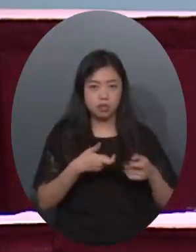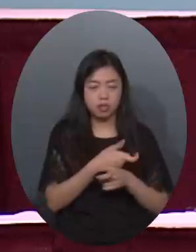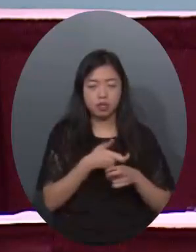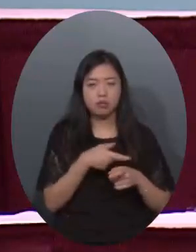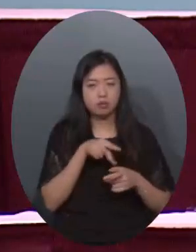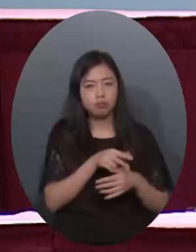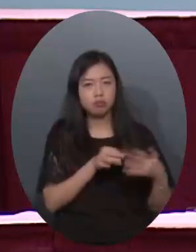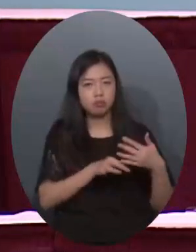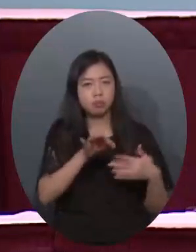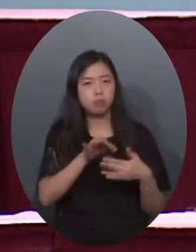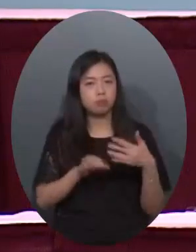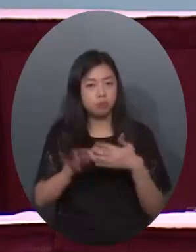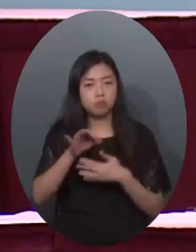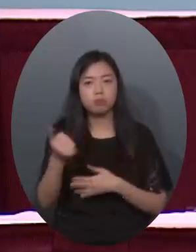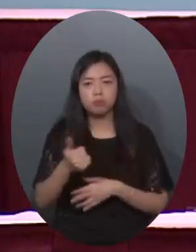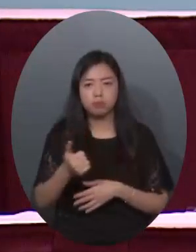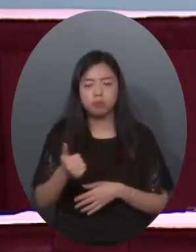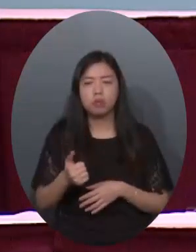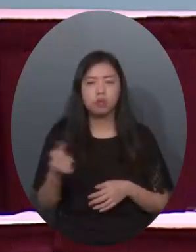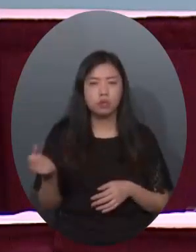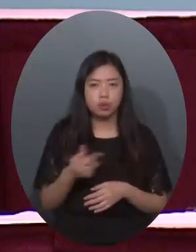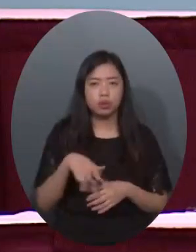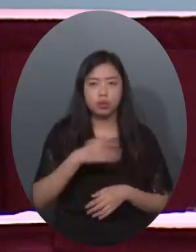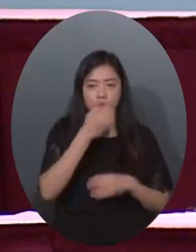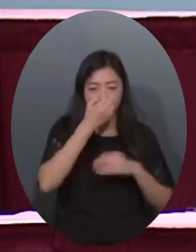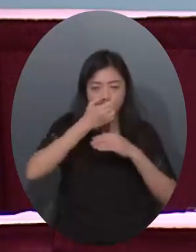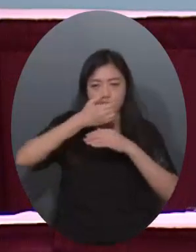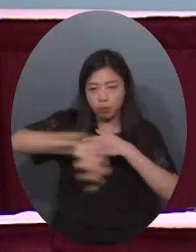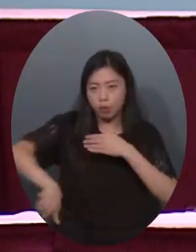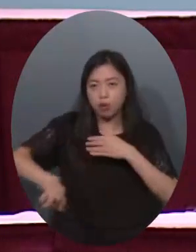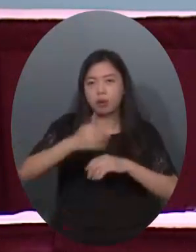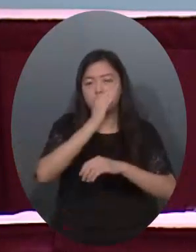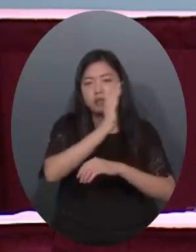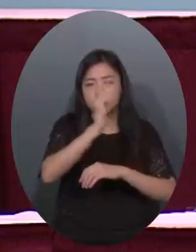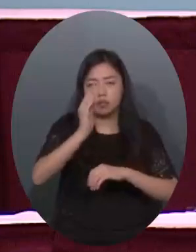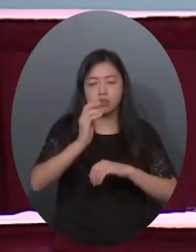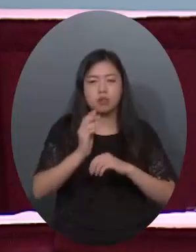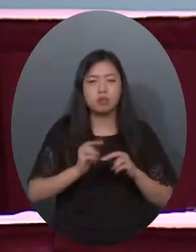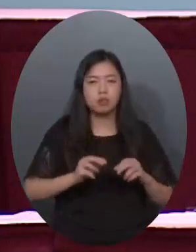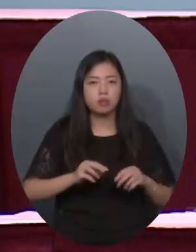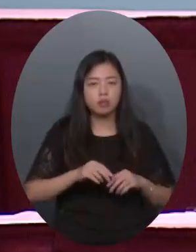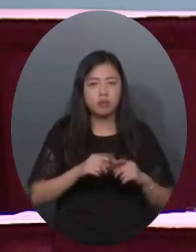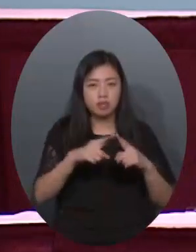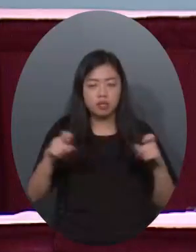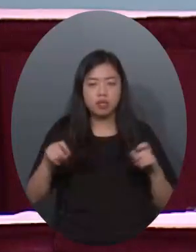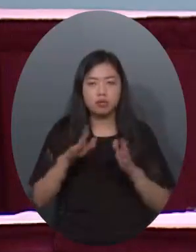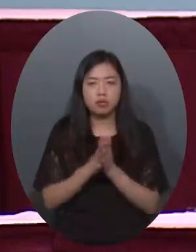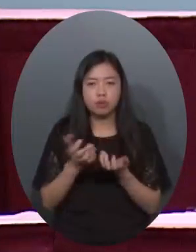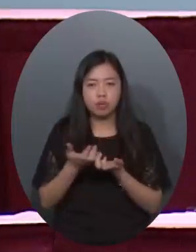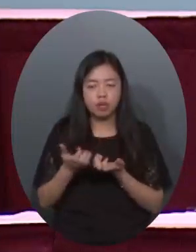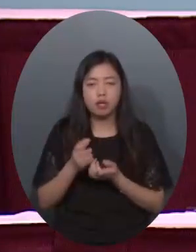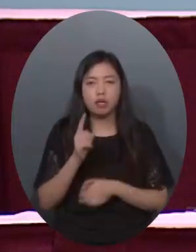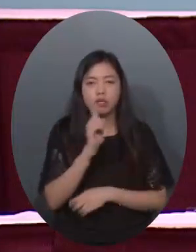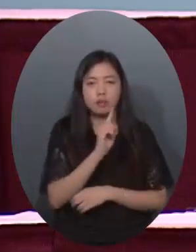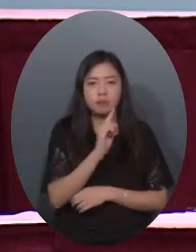進展，亦同時為香港以外不同城市 共約13.8億人次